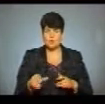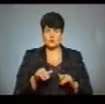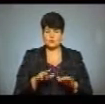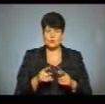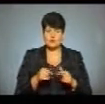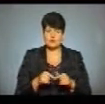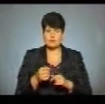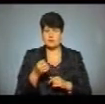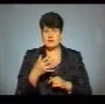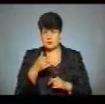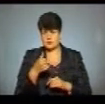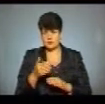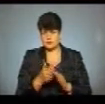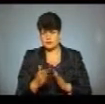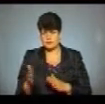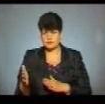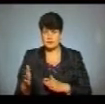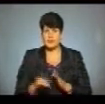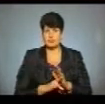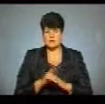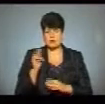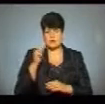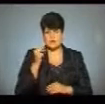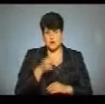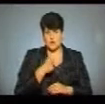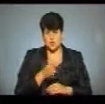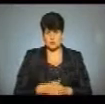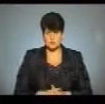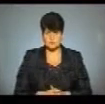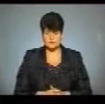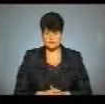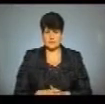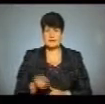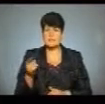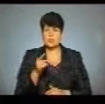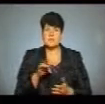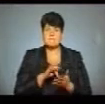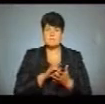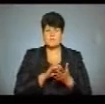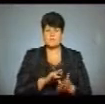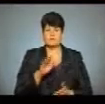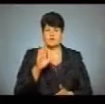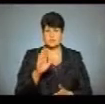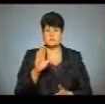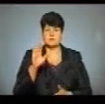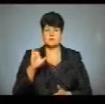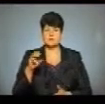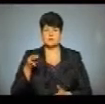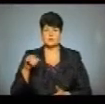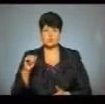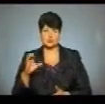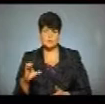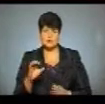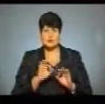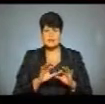організовує 15 років поспіль на початку навчального року. Тернопільський мандрівник Володимир Стус розповів, як